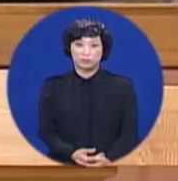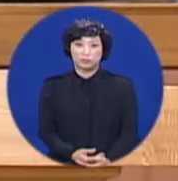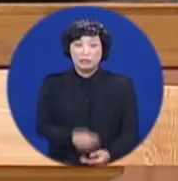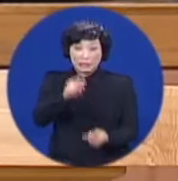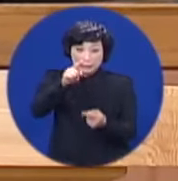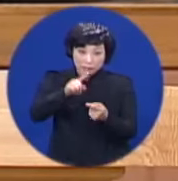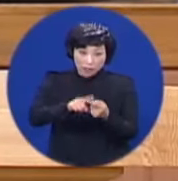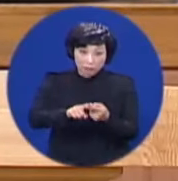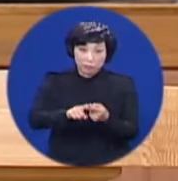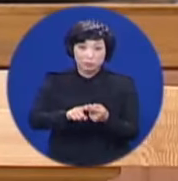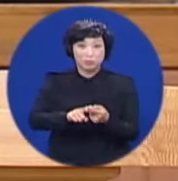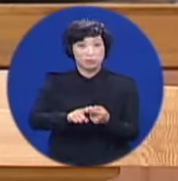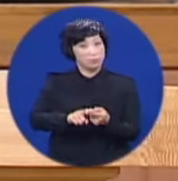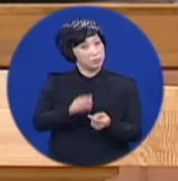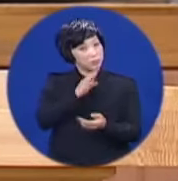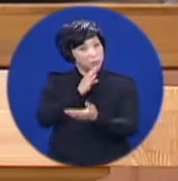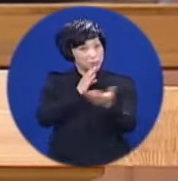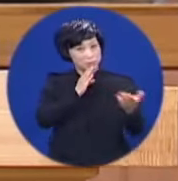그대로 되지 않아요?